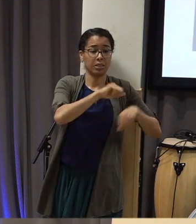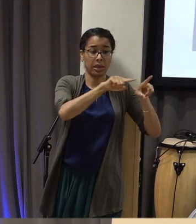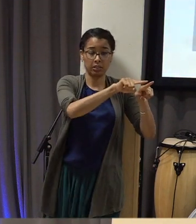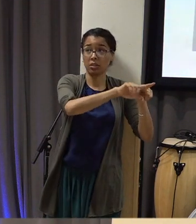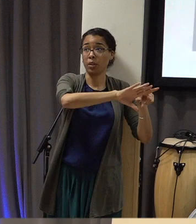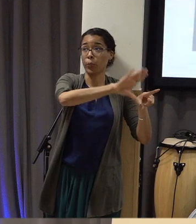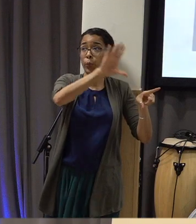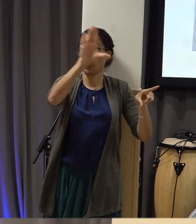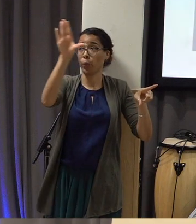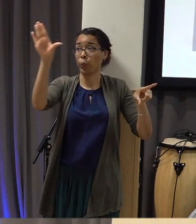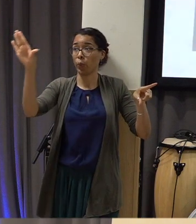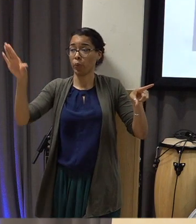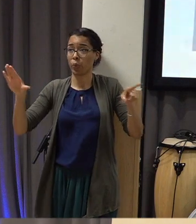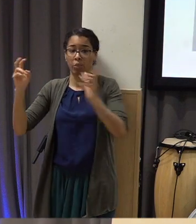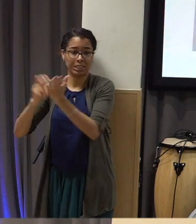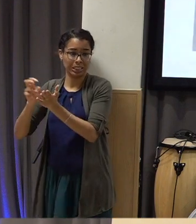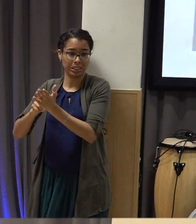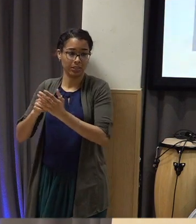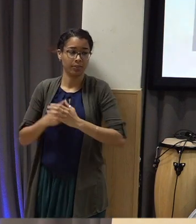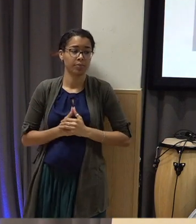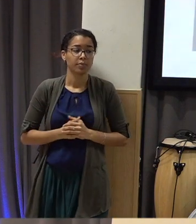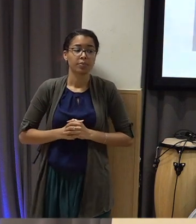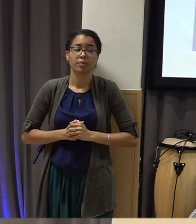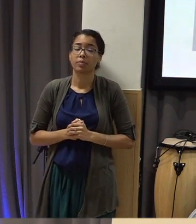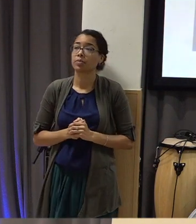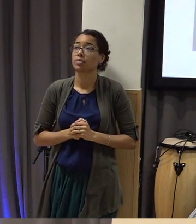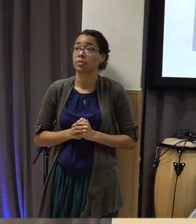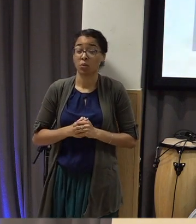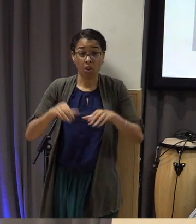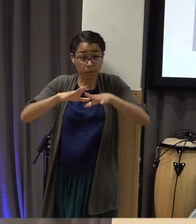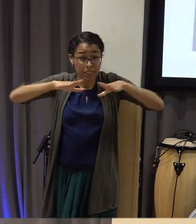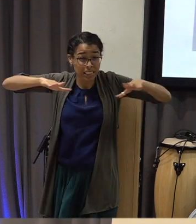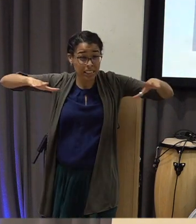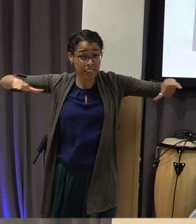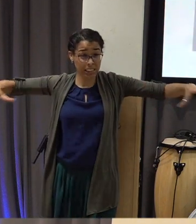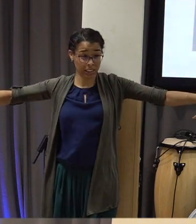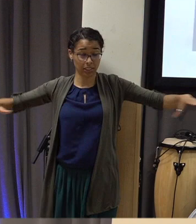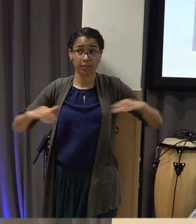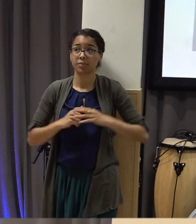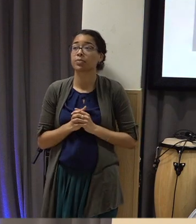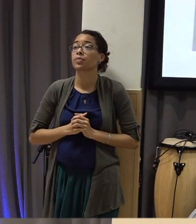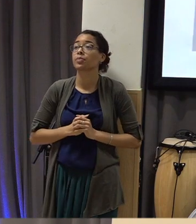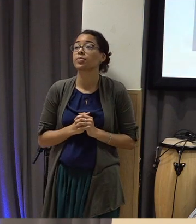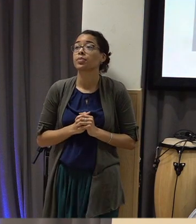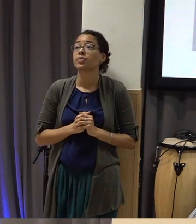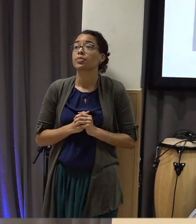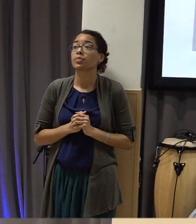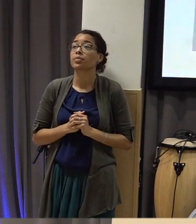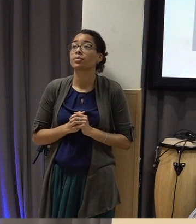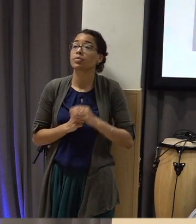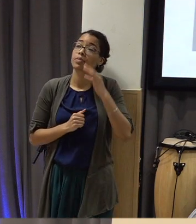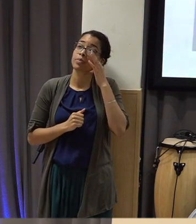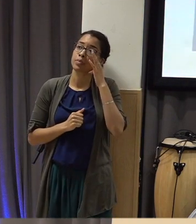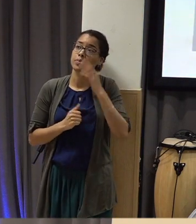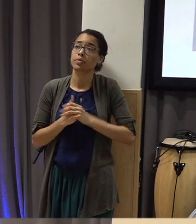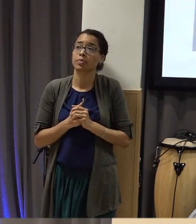jusqu'à la Syrie. On voit vraiment qu'il était vraiment très très étendu. Et l'Empire,